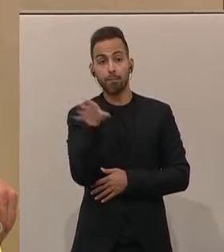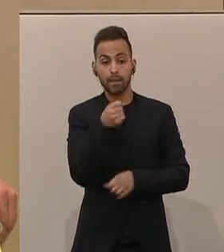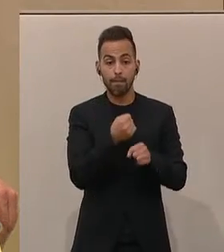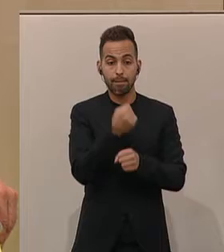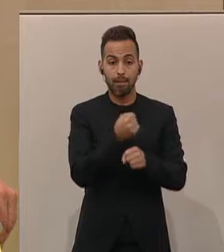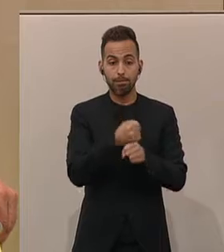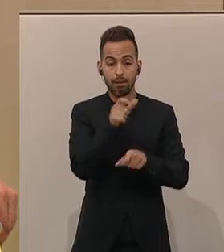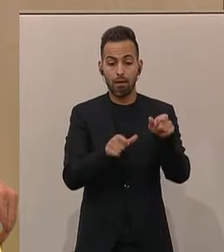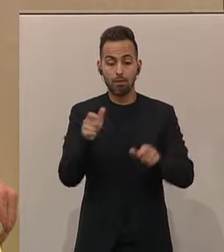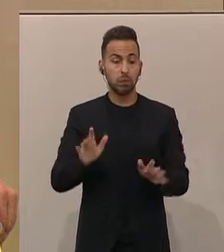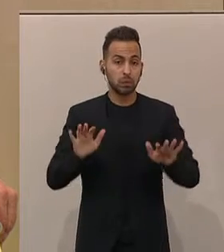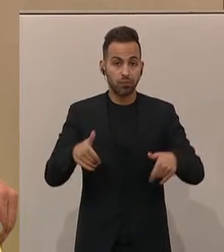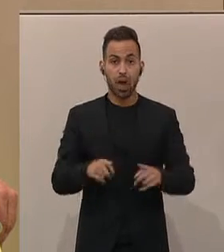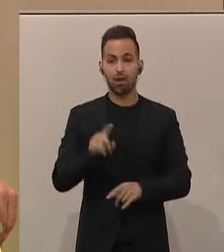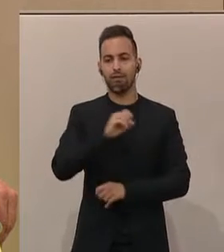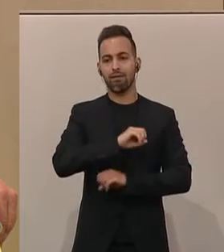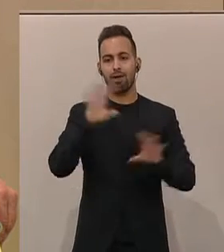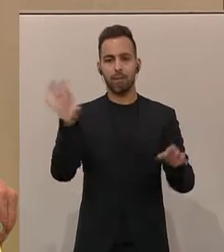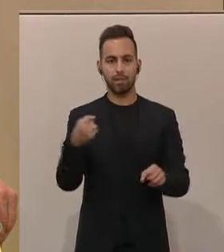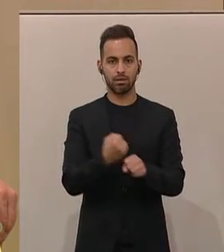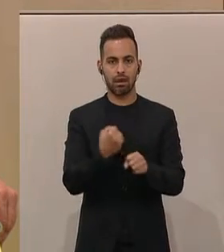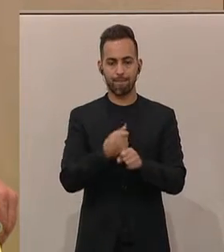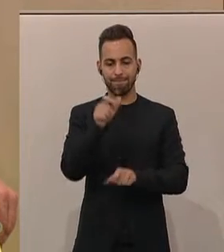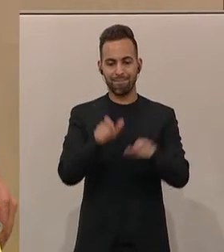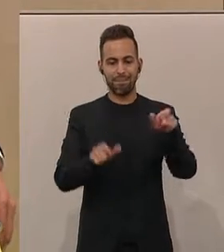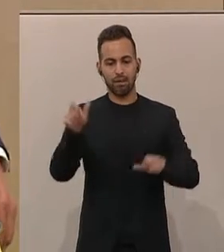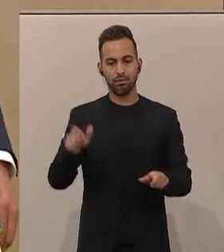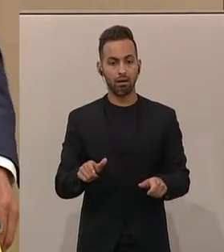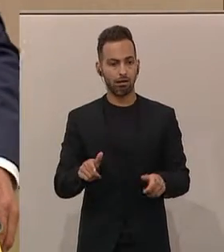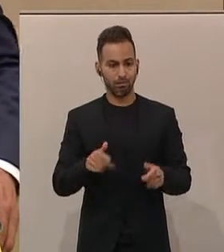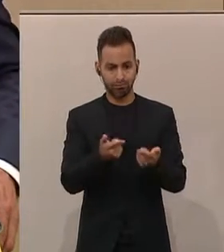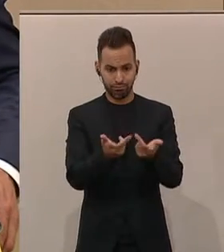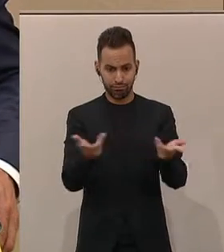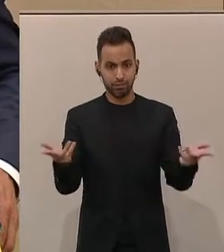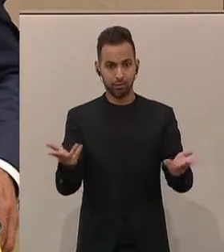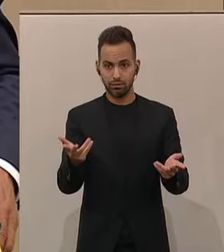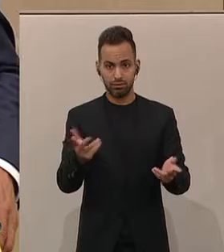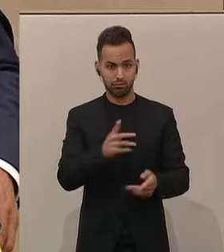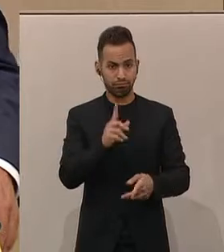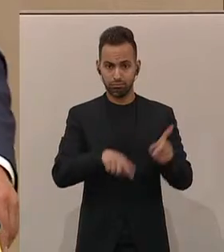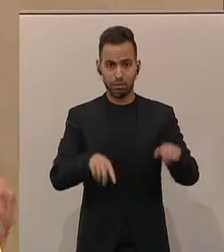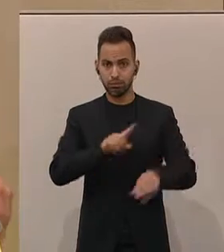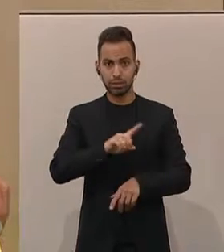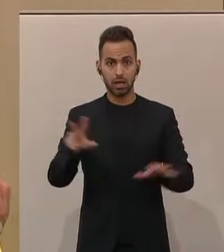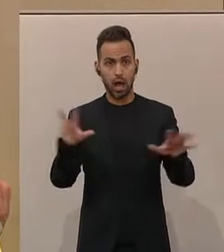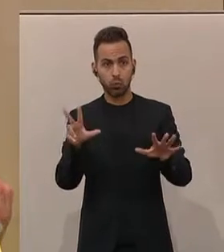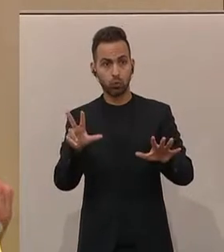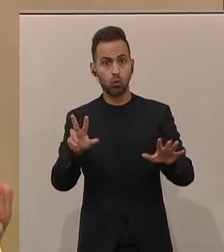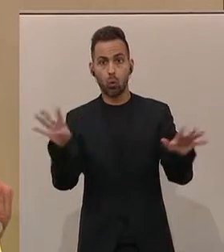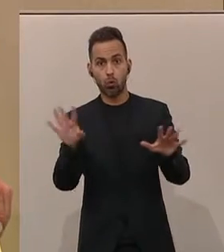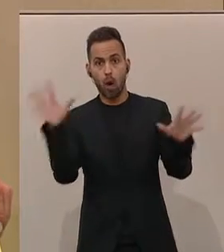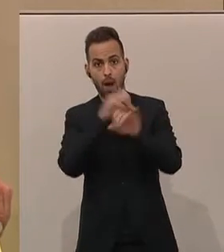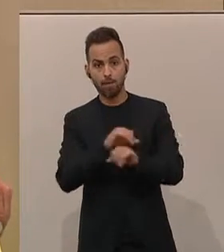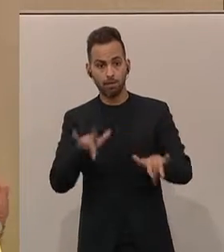sind, natürlich die Mitarbeiterinnen und Mitarbeiter mitunter bis 20 Uhr mal sitzen bleiben oder bis 21